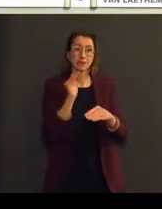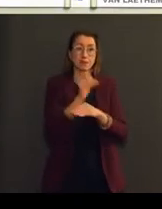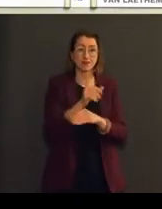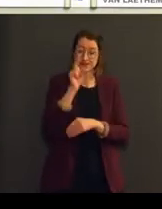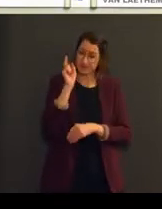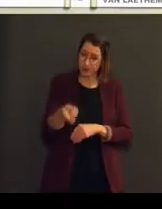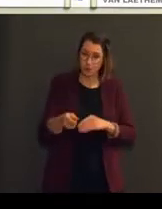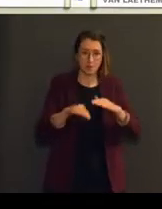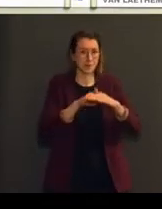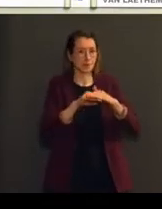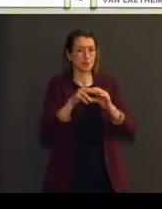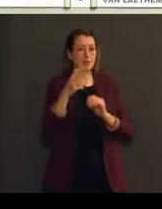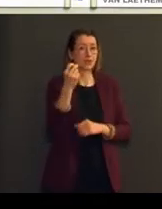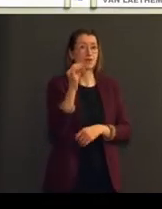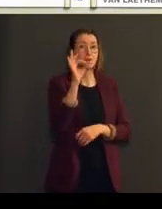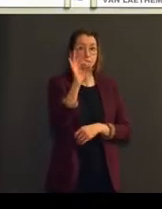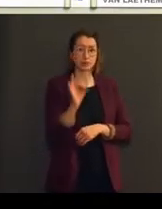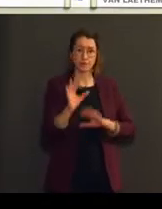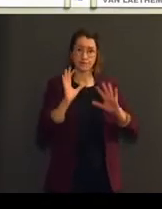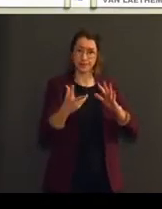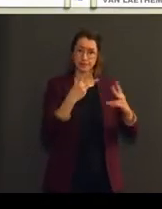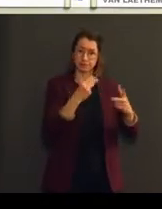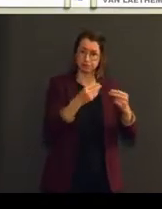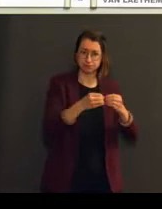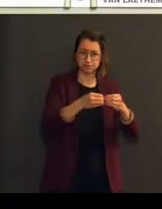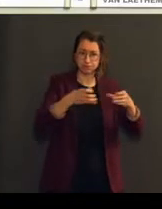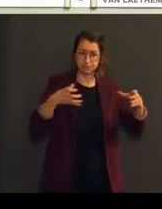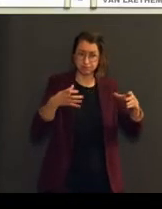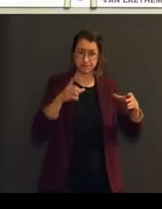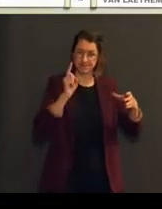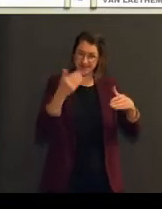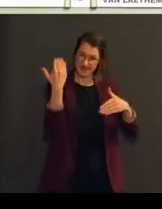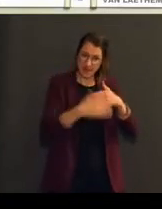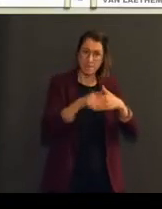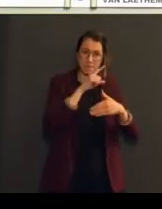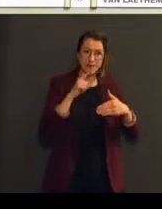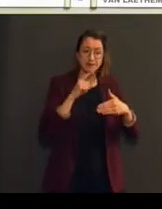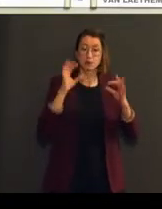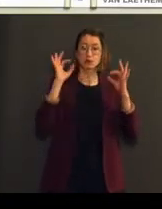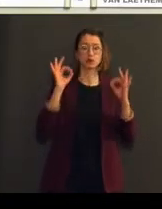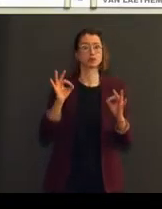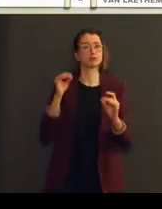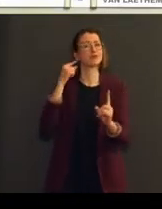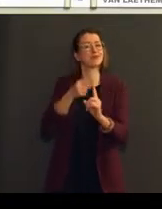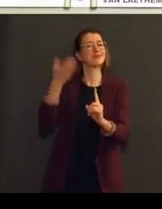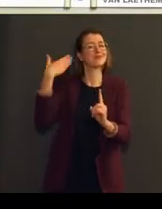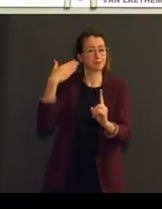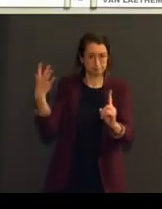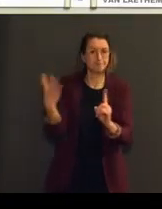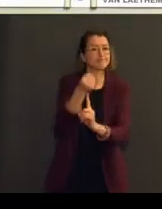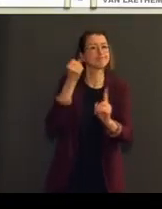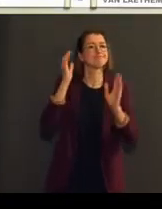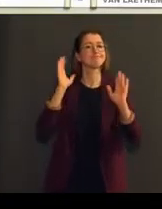de mars. On a largement atteint cet objectif dans les maisons de repos, et même si on n'a pas parfaitement atteint pour la fin du mois de